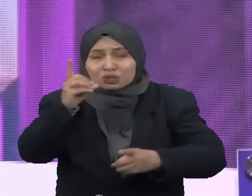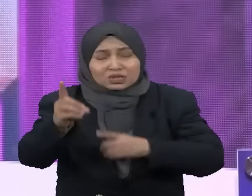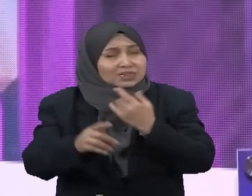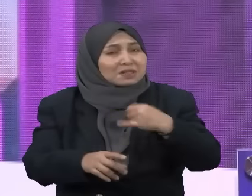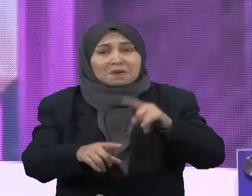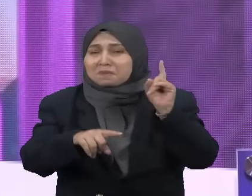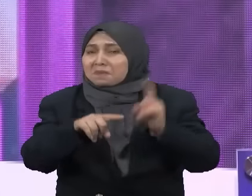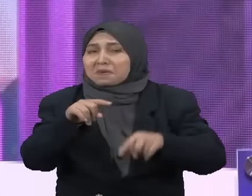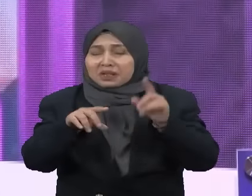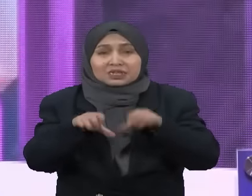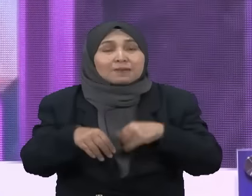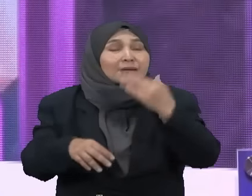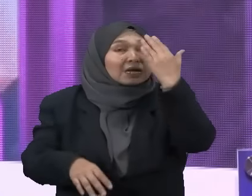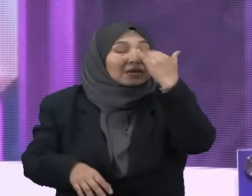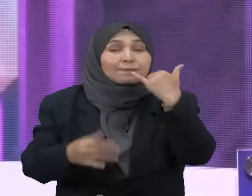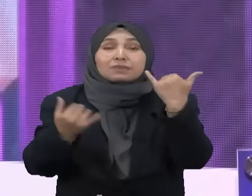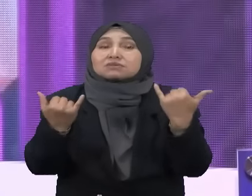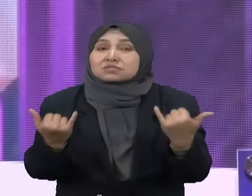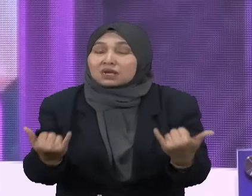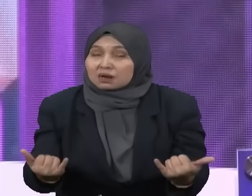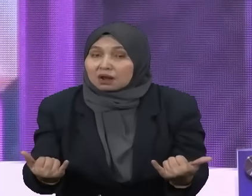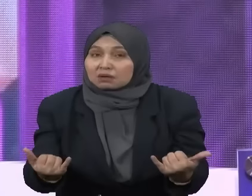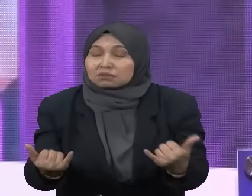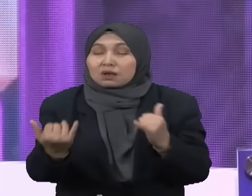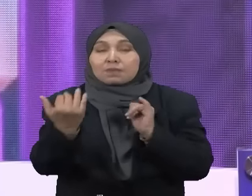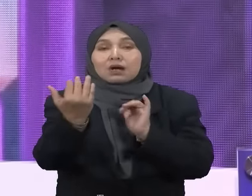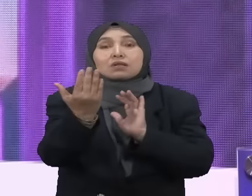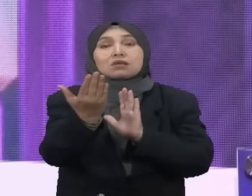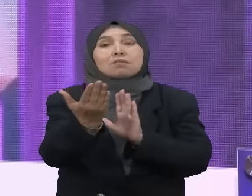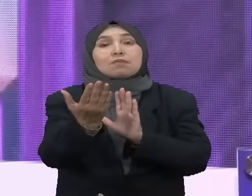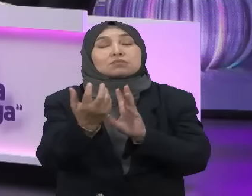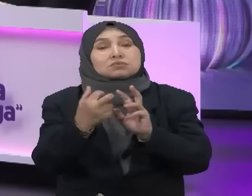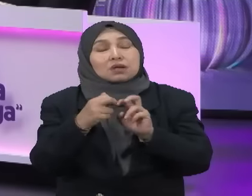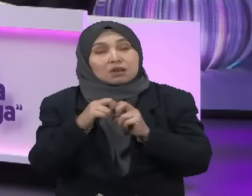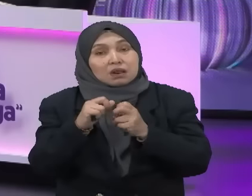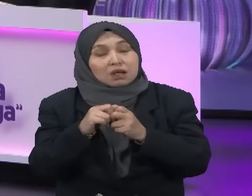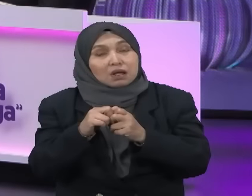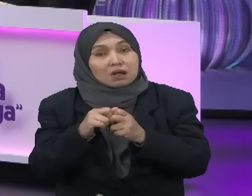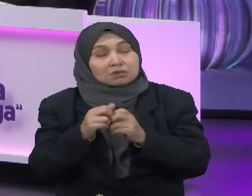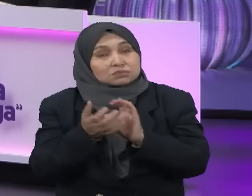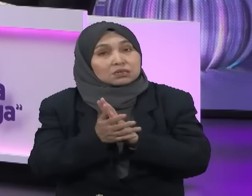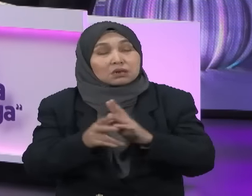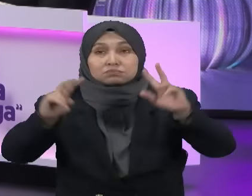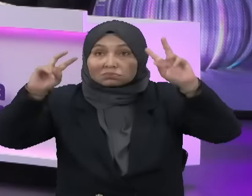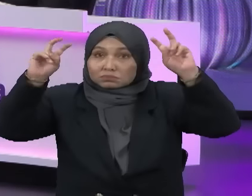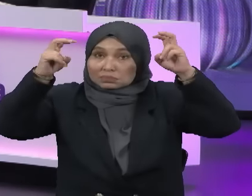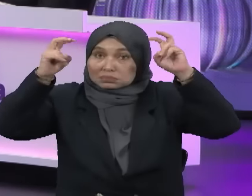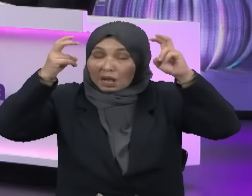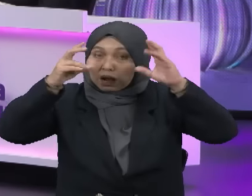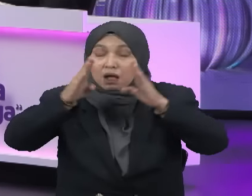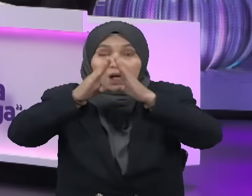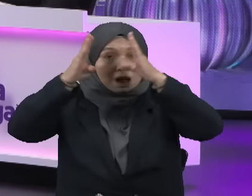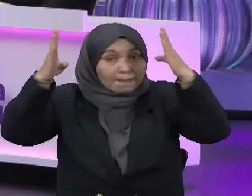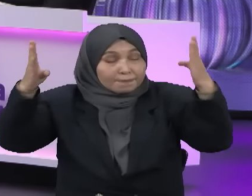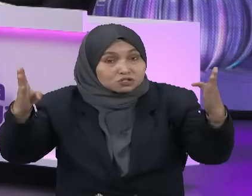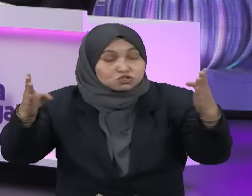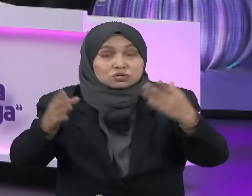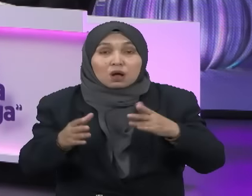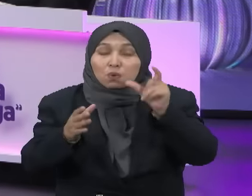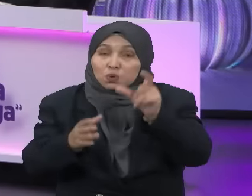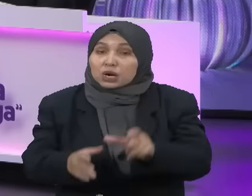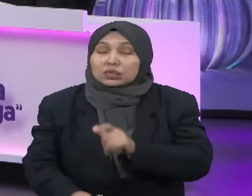boleh terima. Kenapa sekarang Ustaz kita menghadapi masalah macam jadi masalah isu yang besar pula? Seolah-olah orang yang